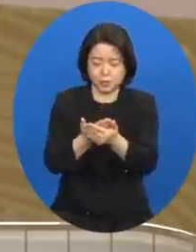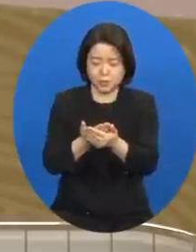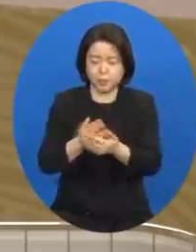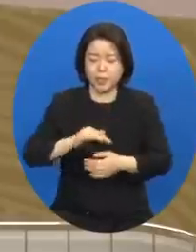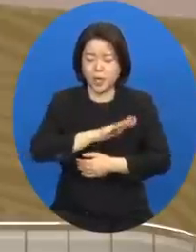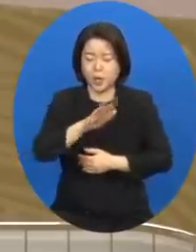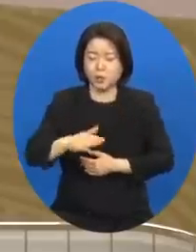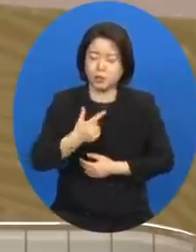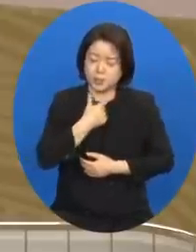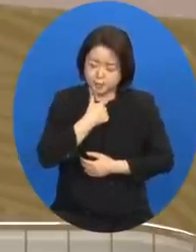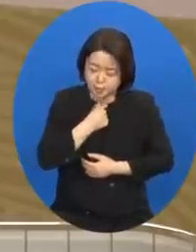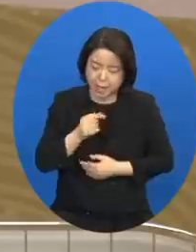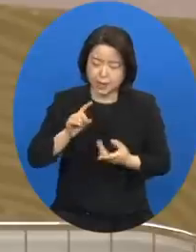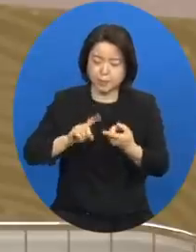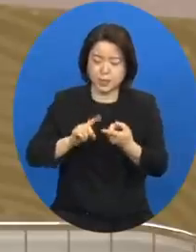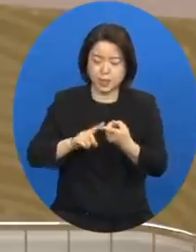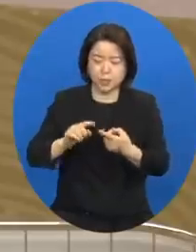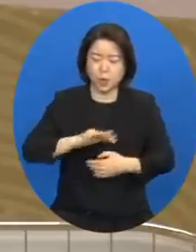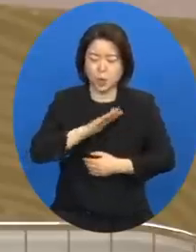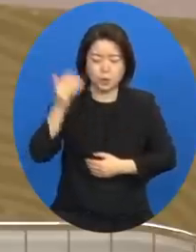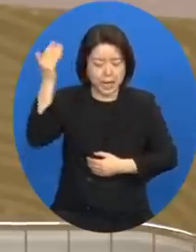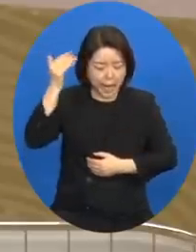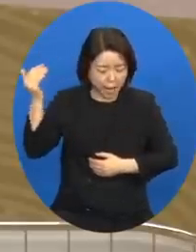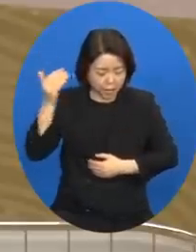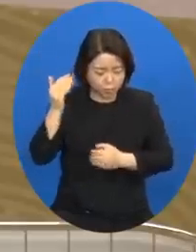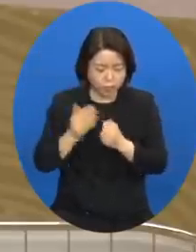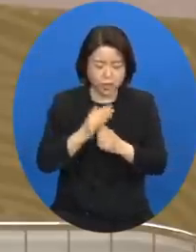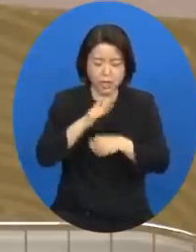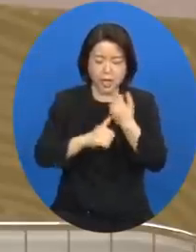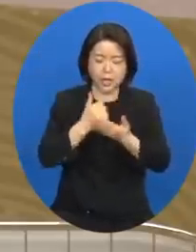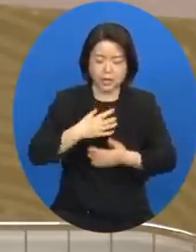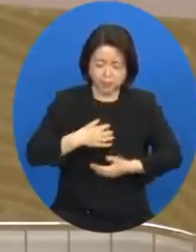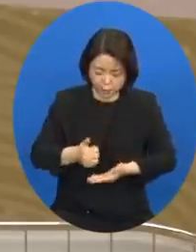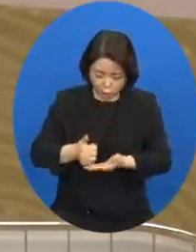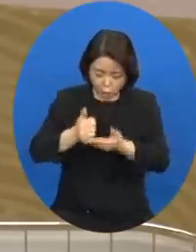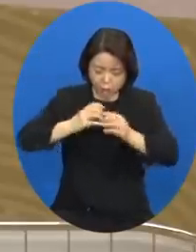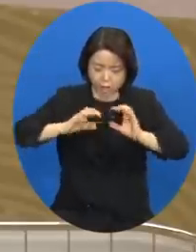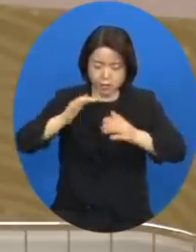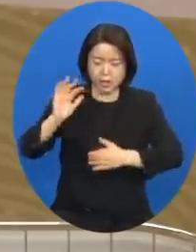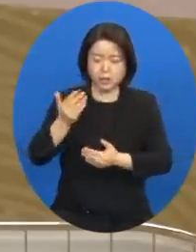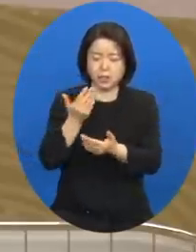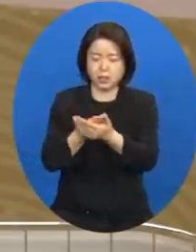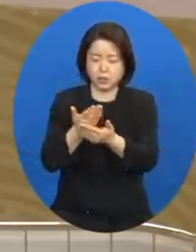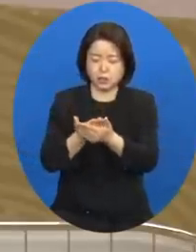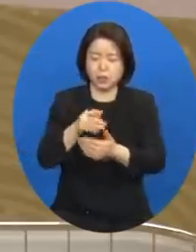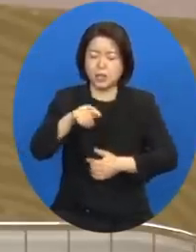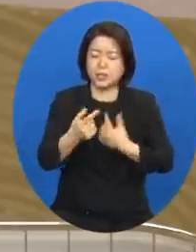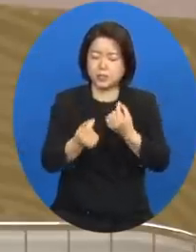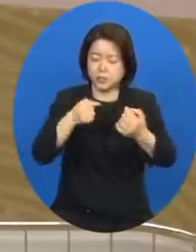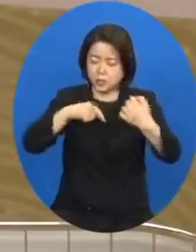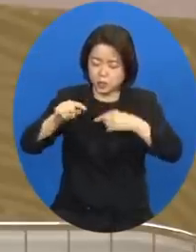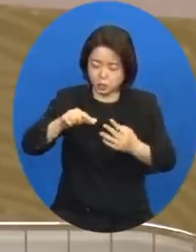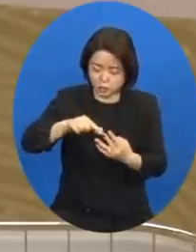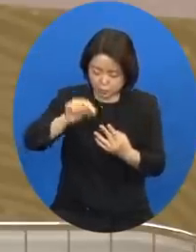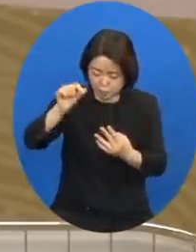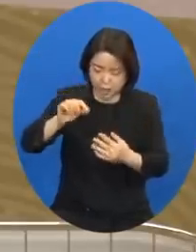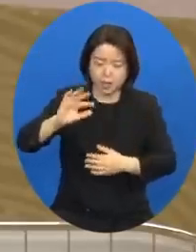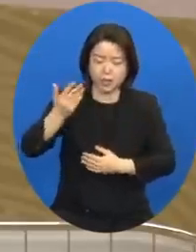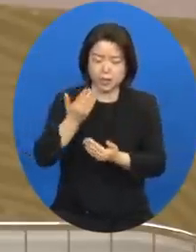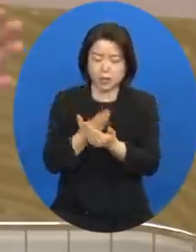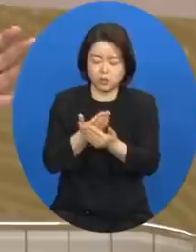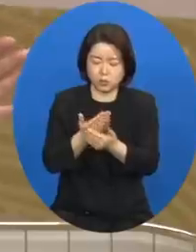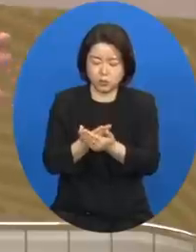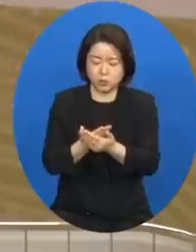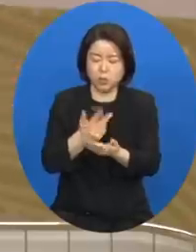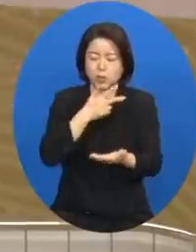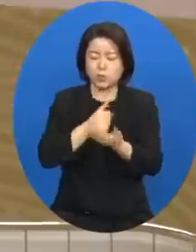우리의 갈망대로 우리나라가 하나님을 경외하는 나라가 되며 그런 지도자가 선출되게 하시고